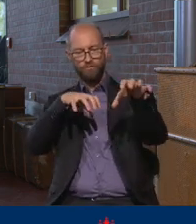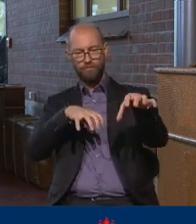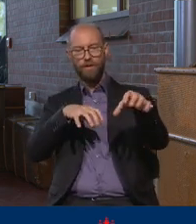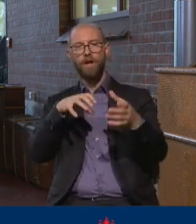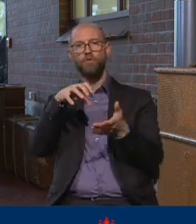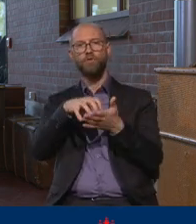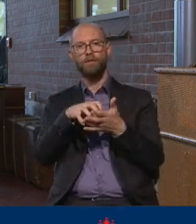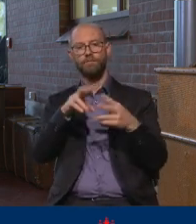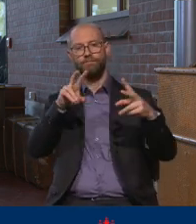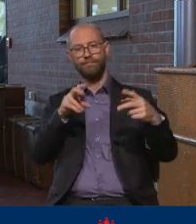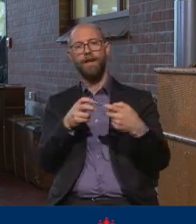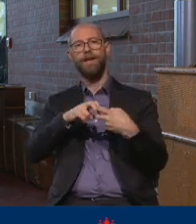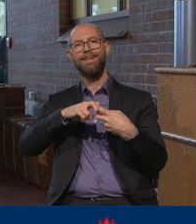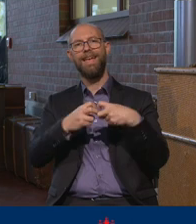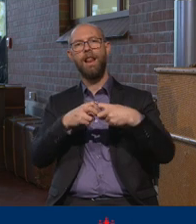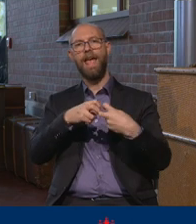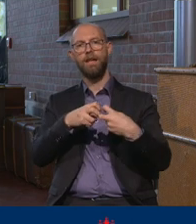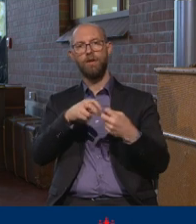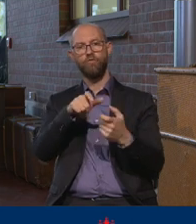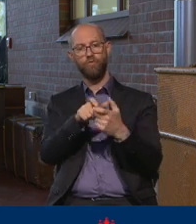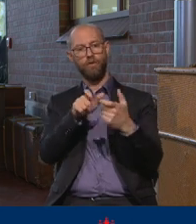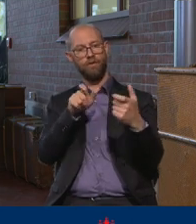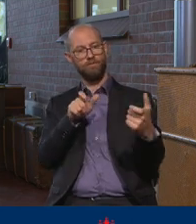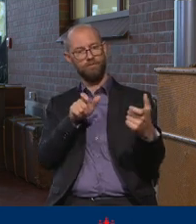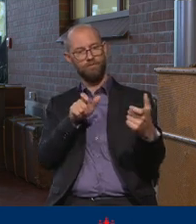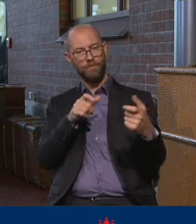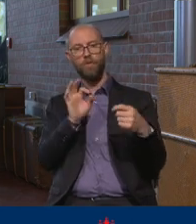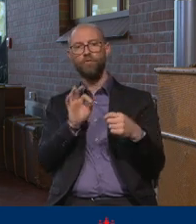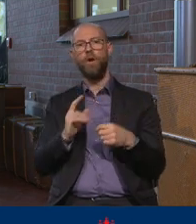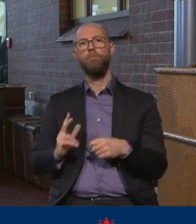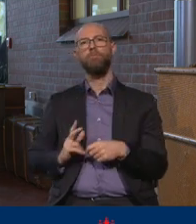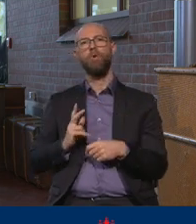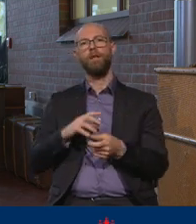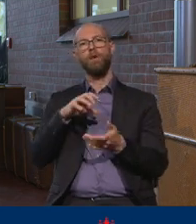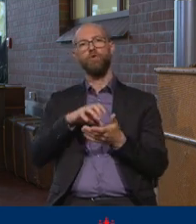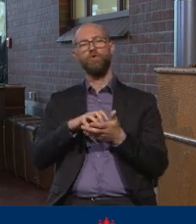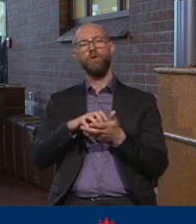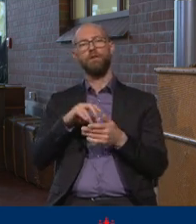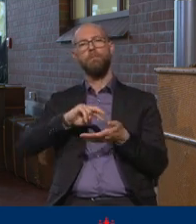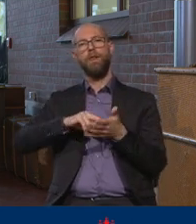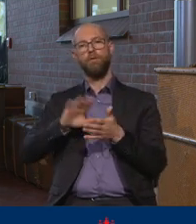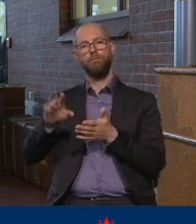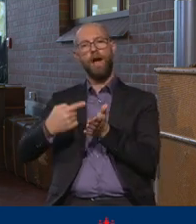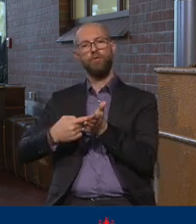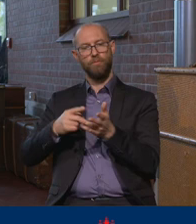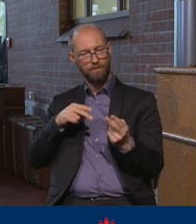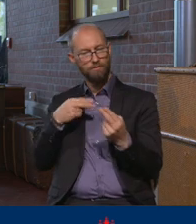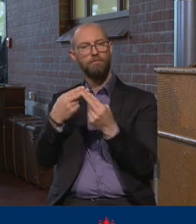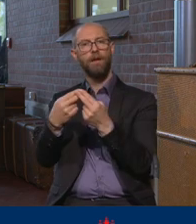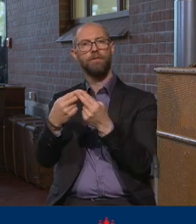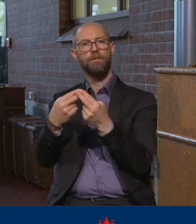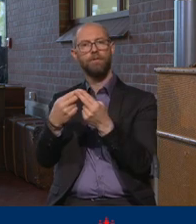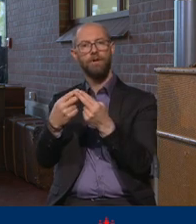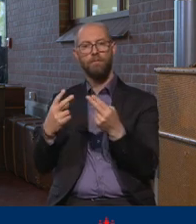entstehen dass ein ansprüchen moderner stadtplanung entspricht wertvolle bestände sollen integriert